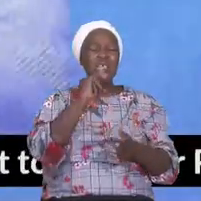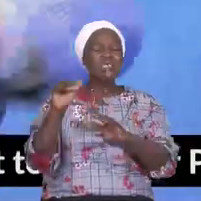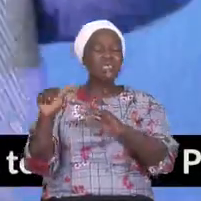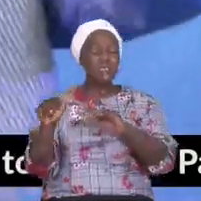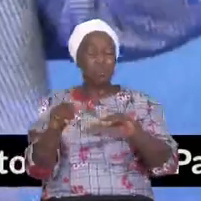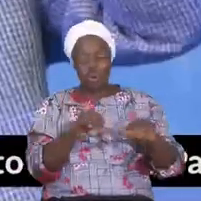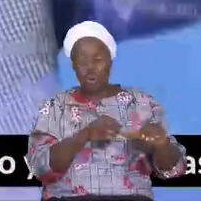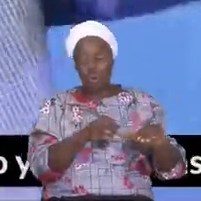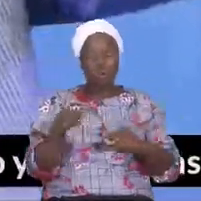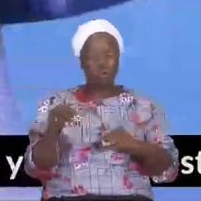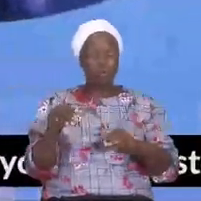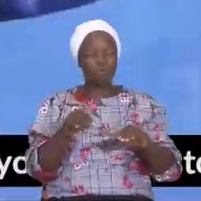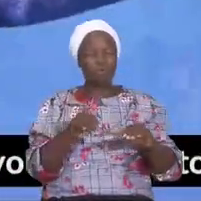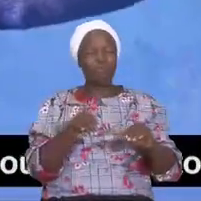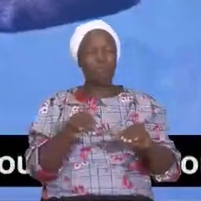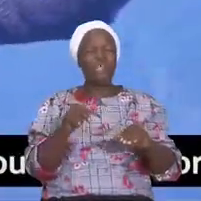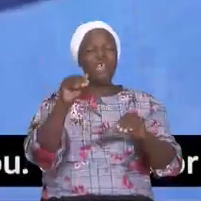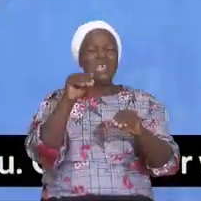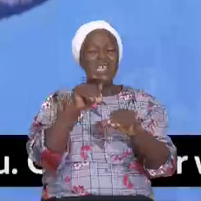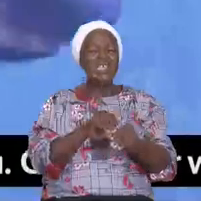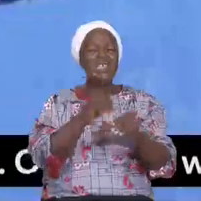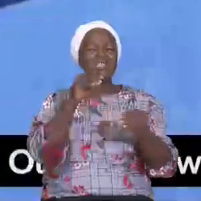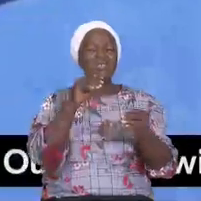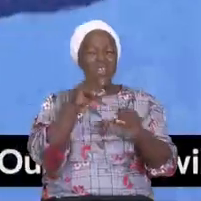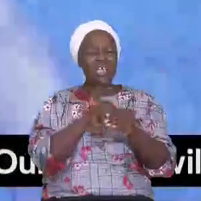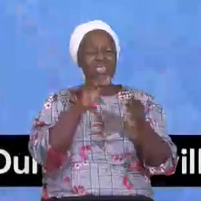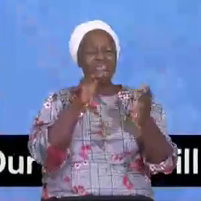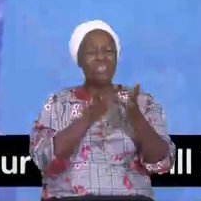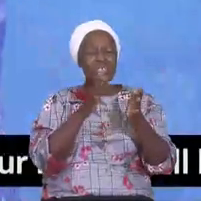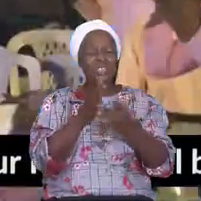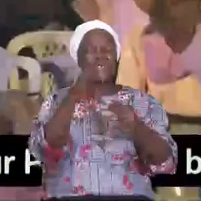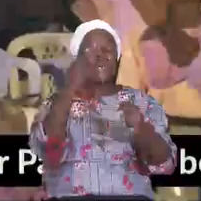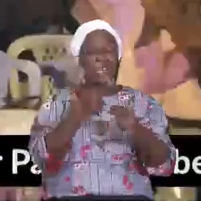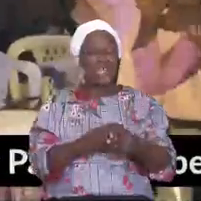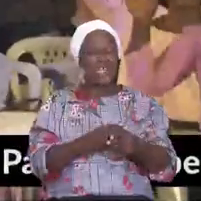fait. Nous sommes convaincus que c'est fait.